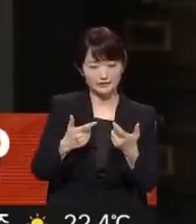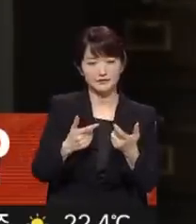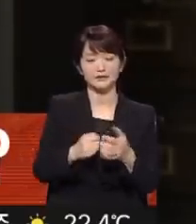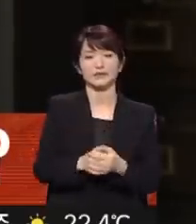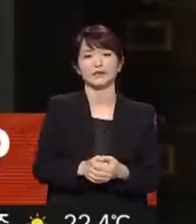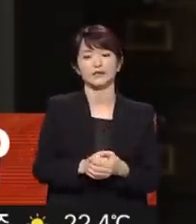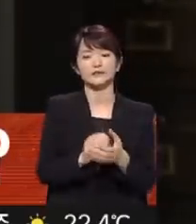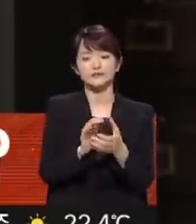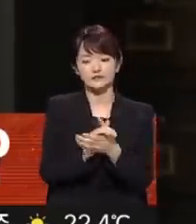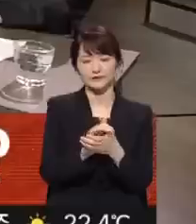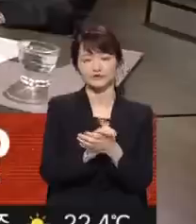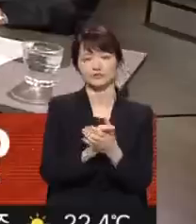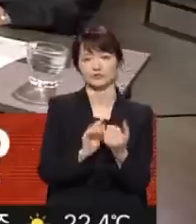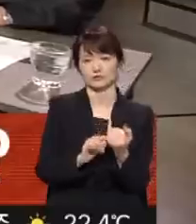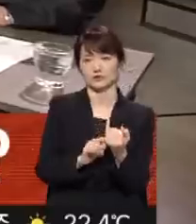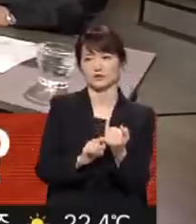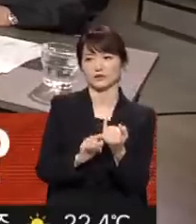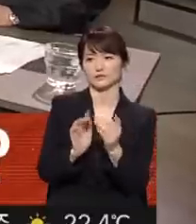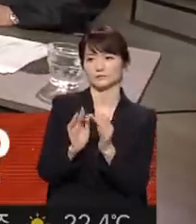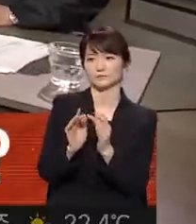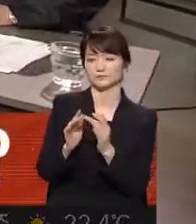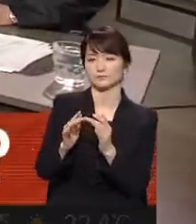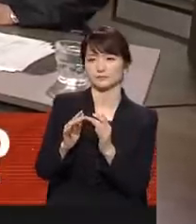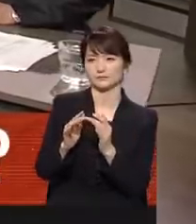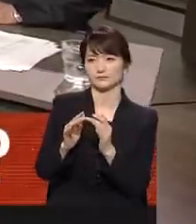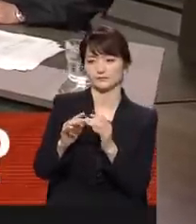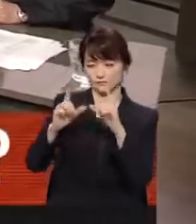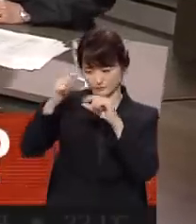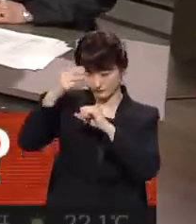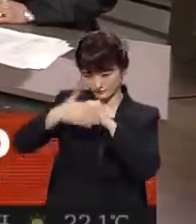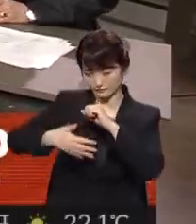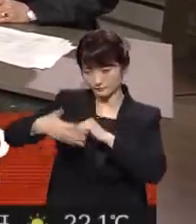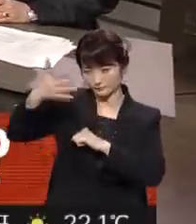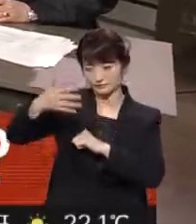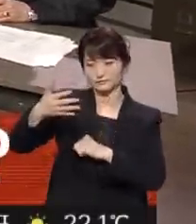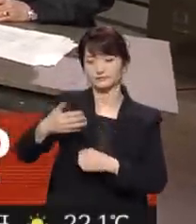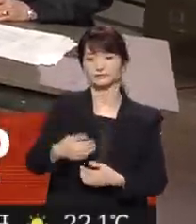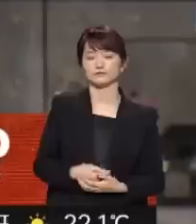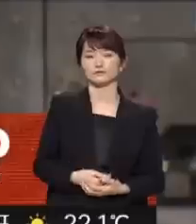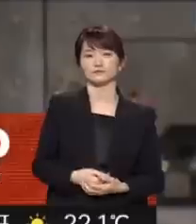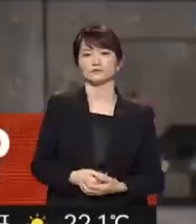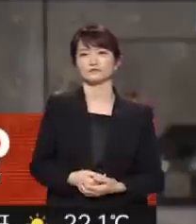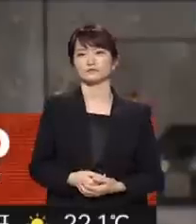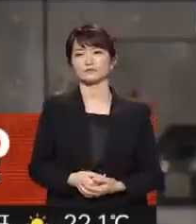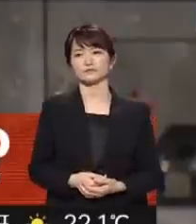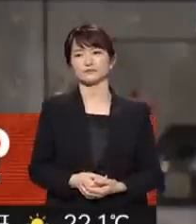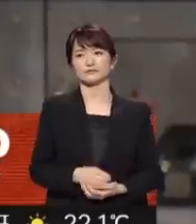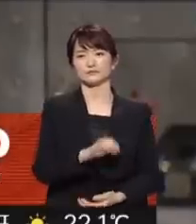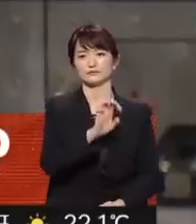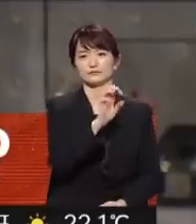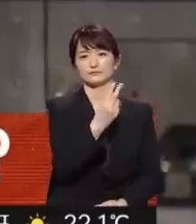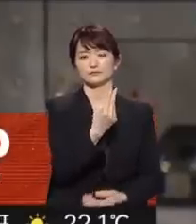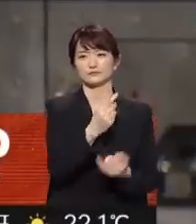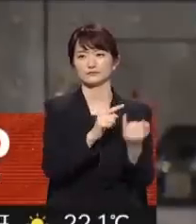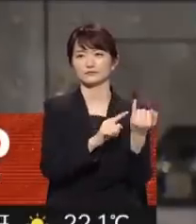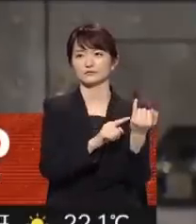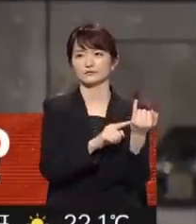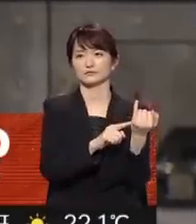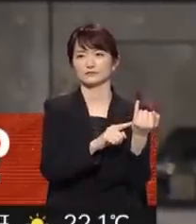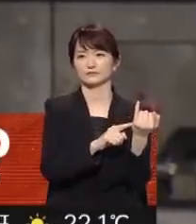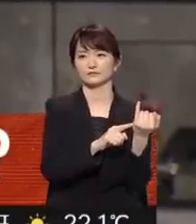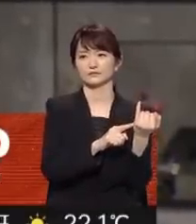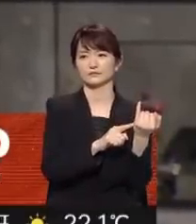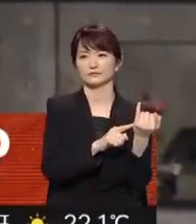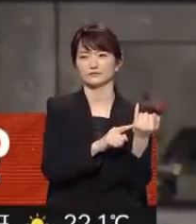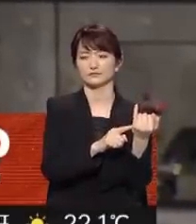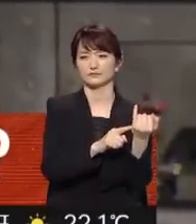영상을 올린 사람은 표 땡땡 분이 아닙니다. 다른 분이 올렸었는데 그 당시에 표 땡땡 씨가 사실은